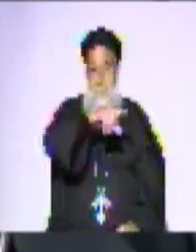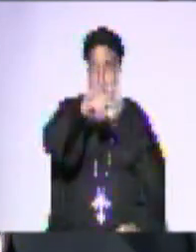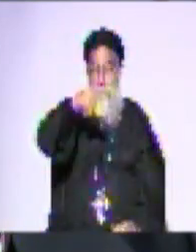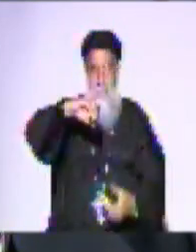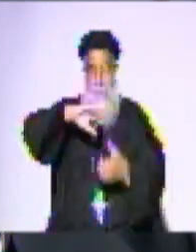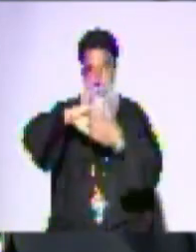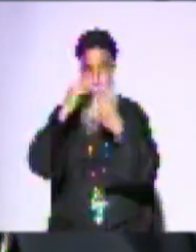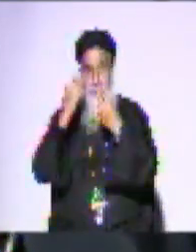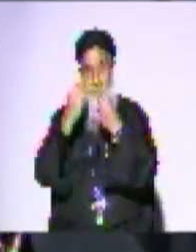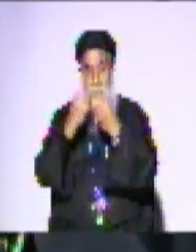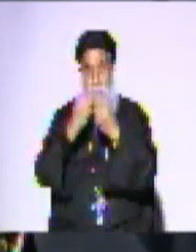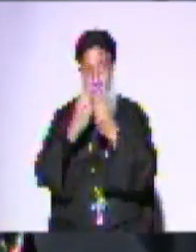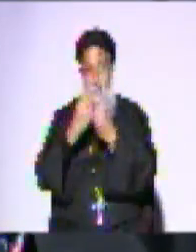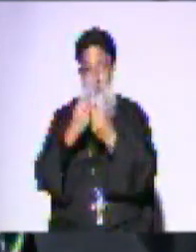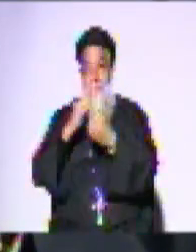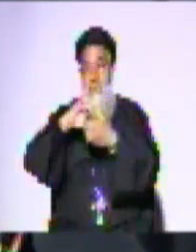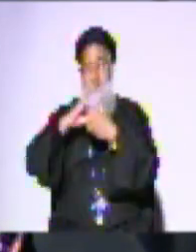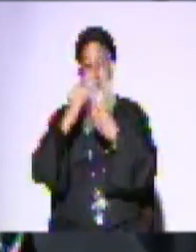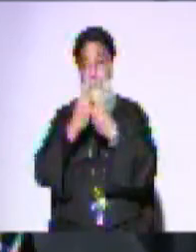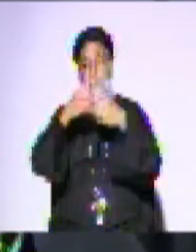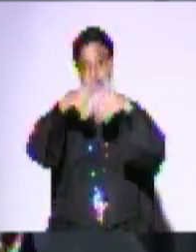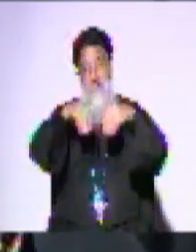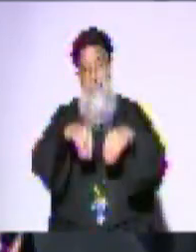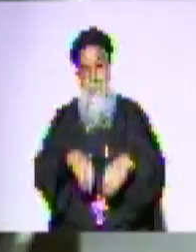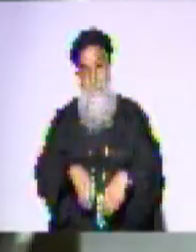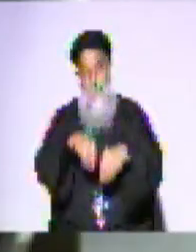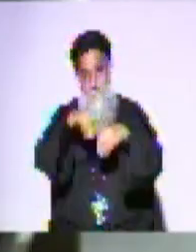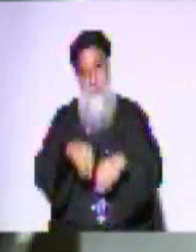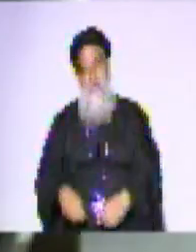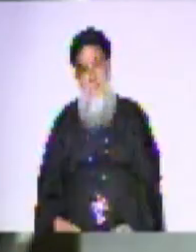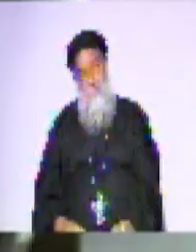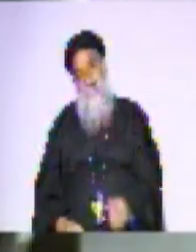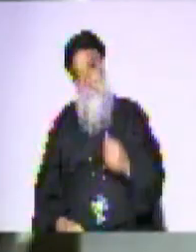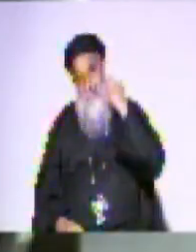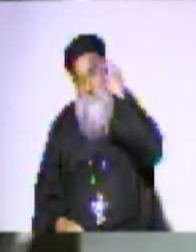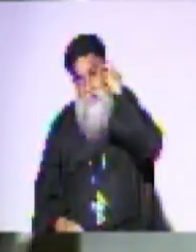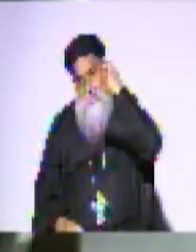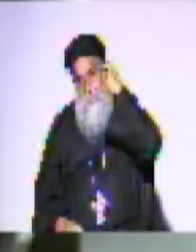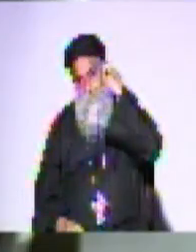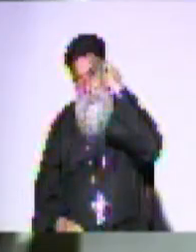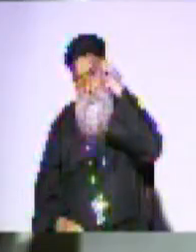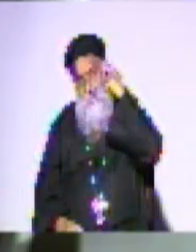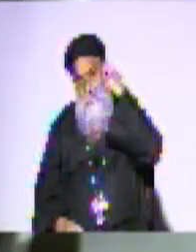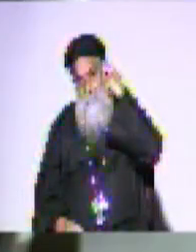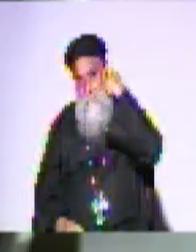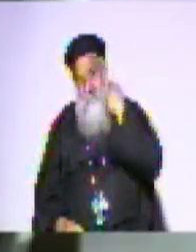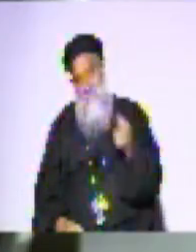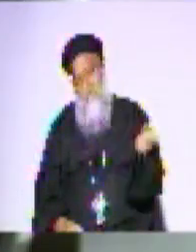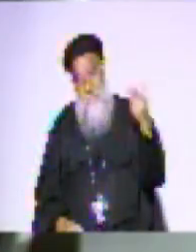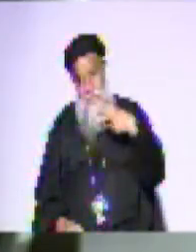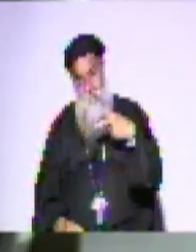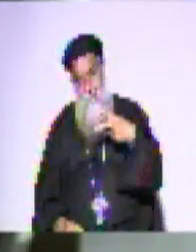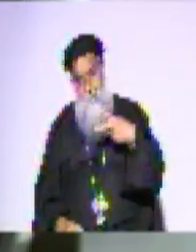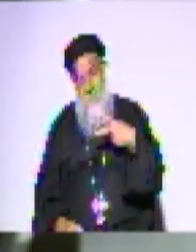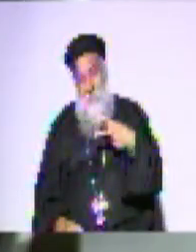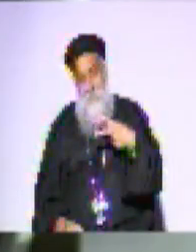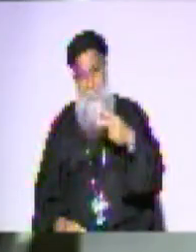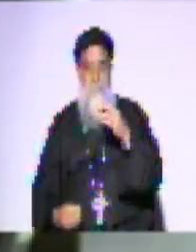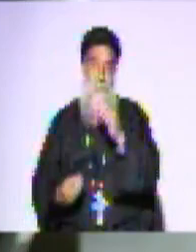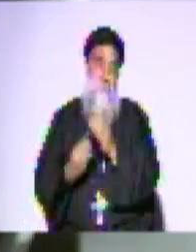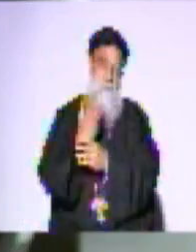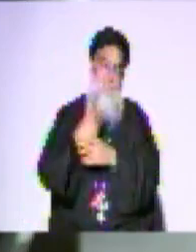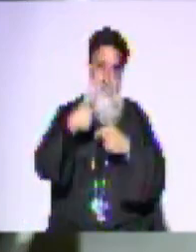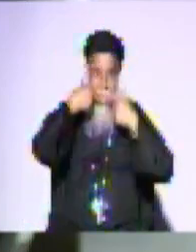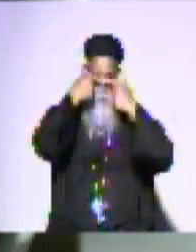الربط بين الخلاص والمعموديه ايوه يعني حدث تاني في خلقه